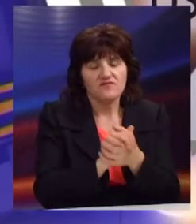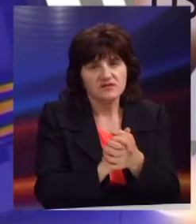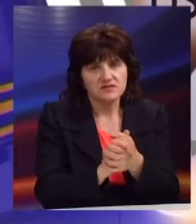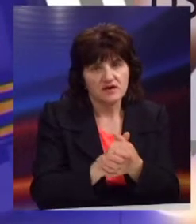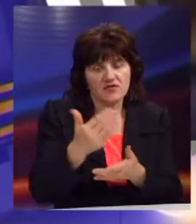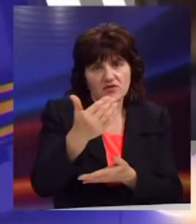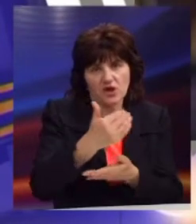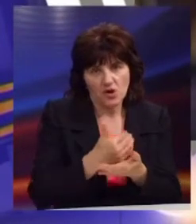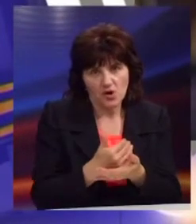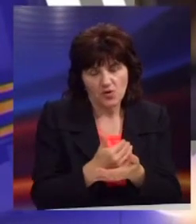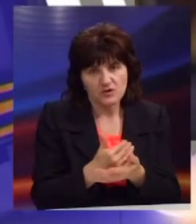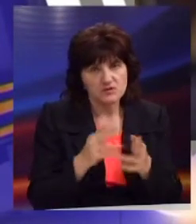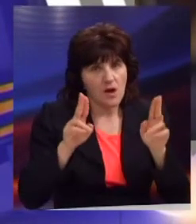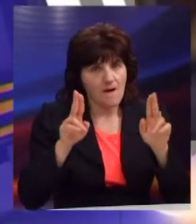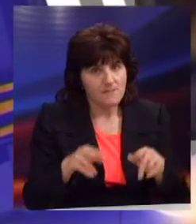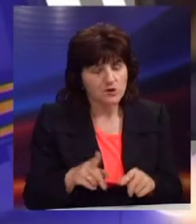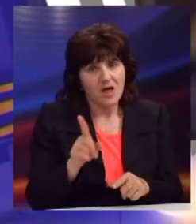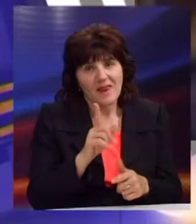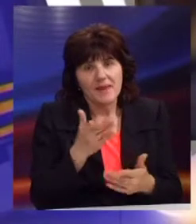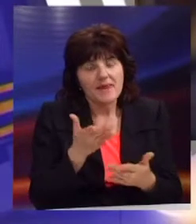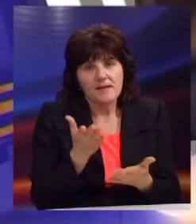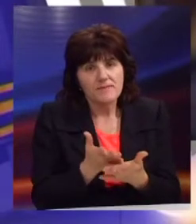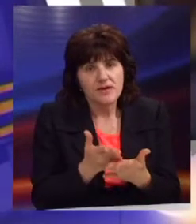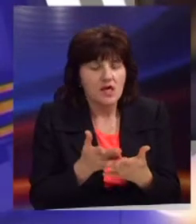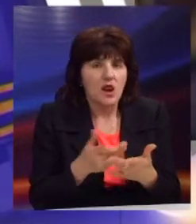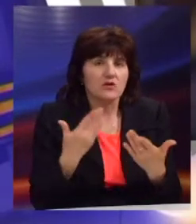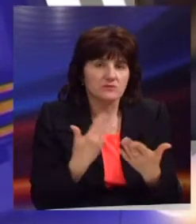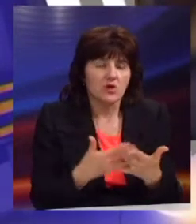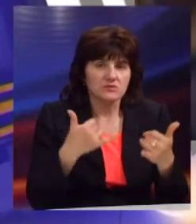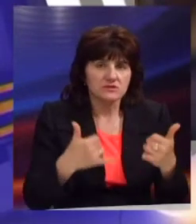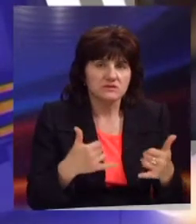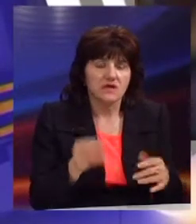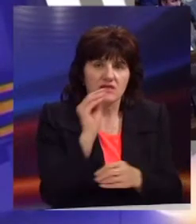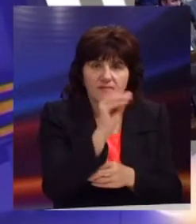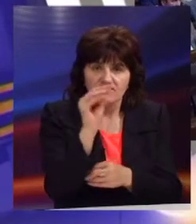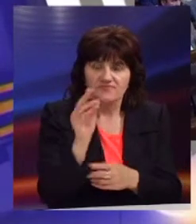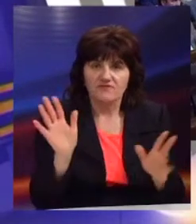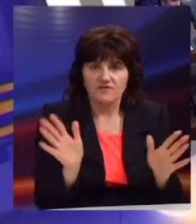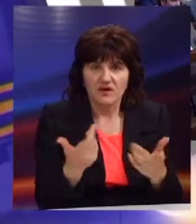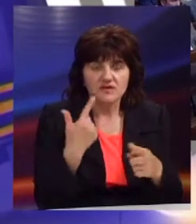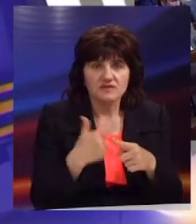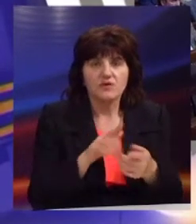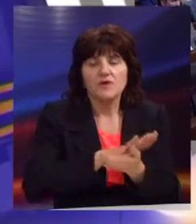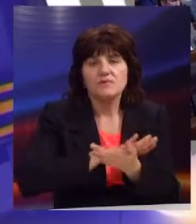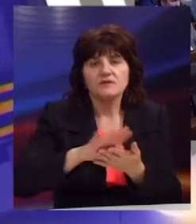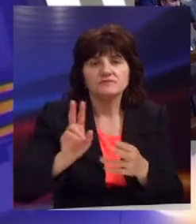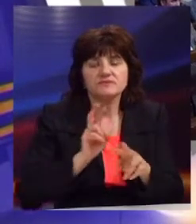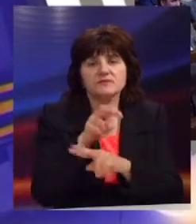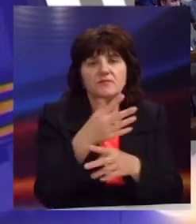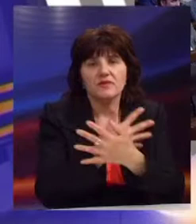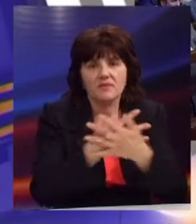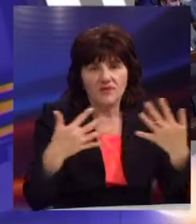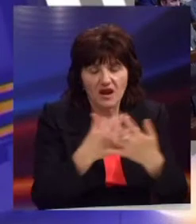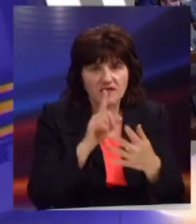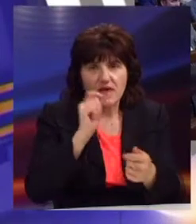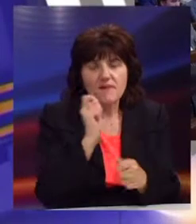iskorišćenja pomenutih mogućnosti nije bilo, pa je stoga i realizovan ovaj projekat koji na jednom mjestu pruža sve potrebne informacije privrednicima koji